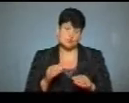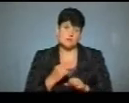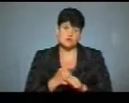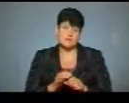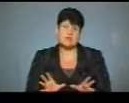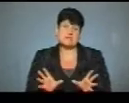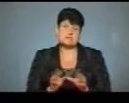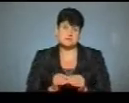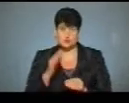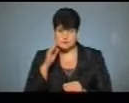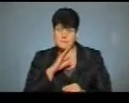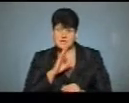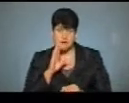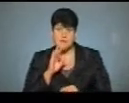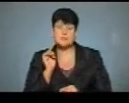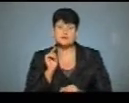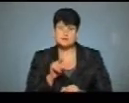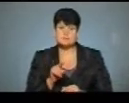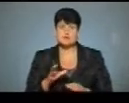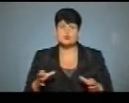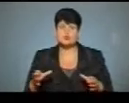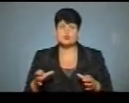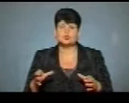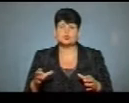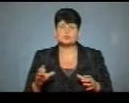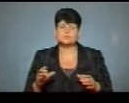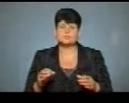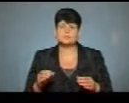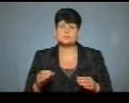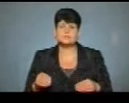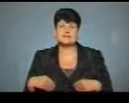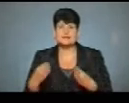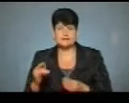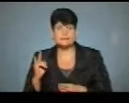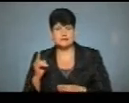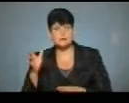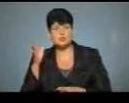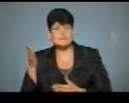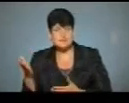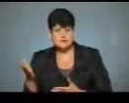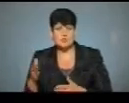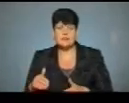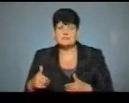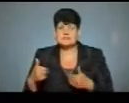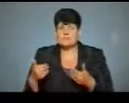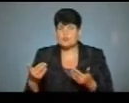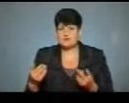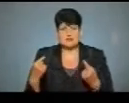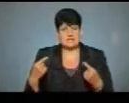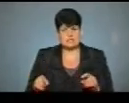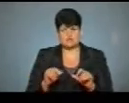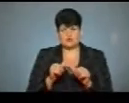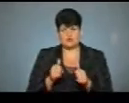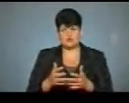спільно з батьками над тим, щоб охопити дитину відповідною освітою, однак запропонувати іншу